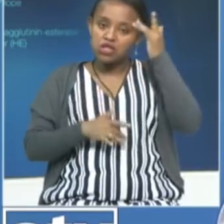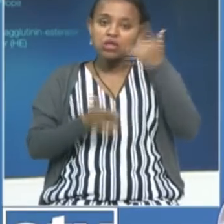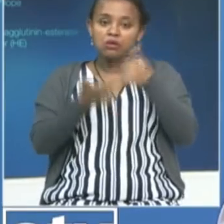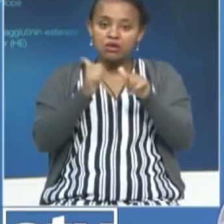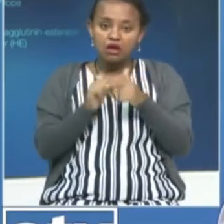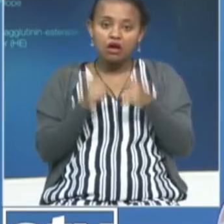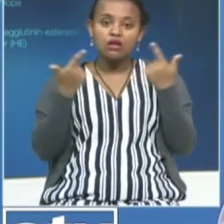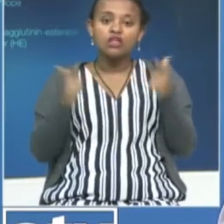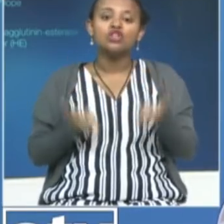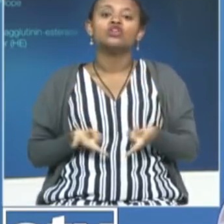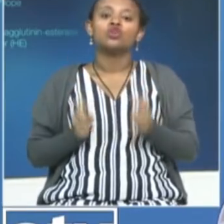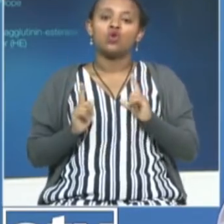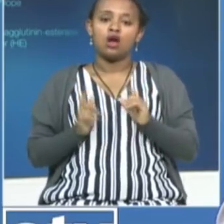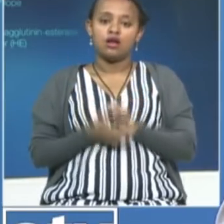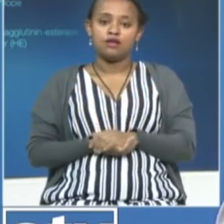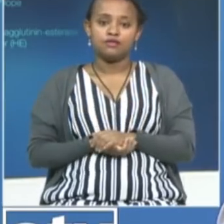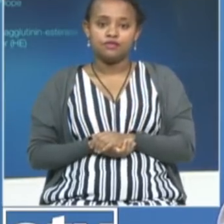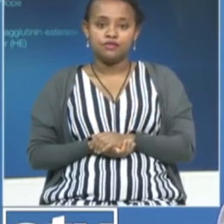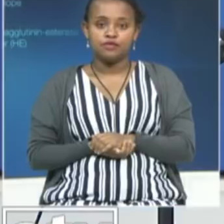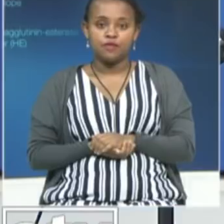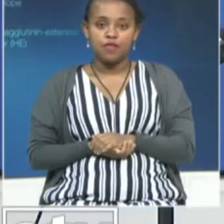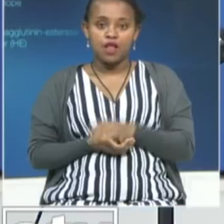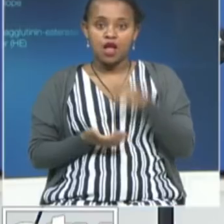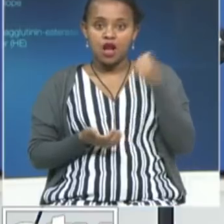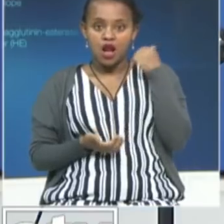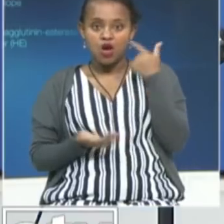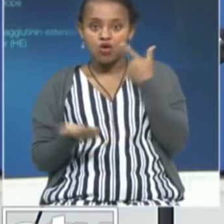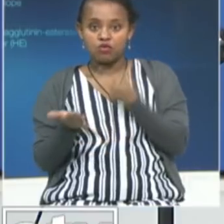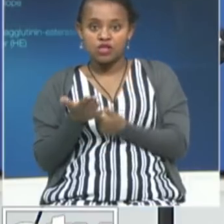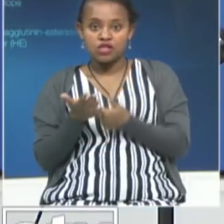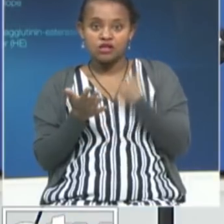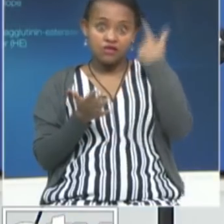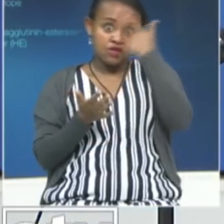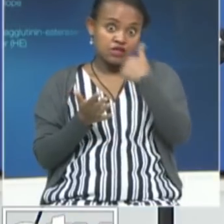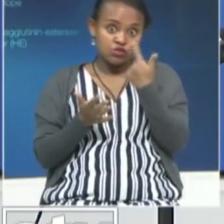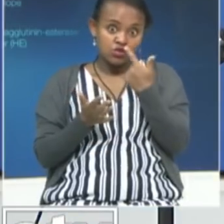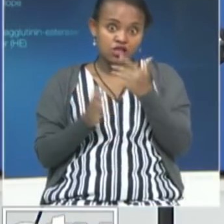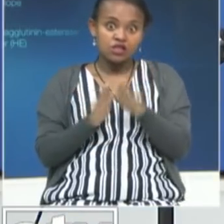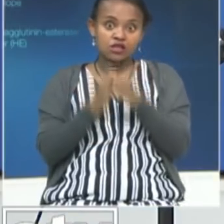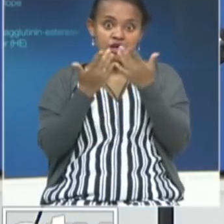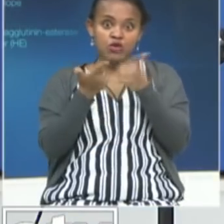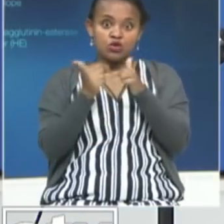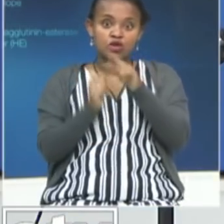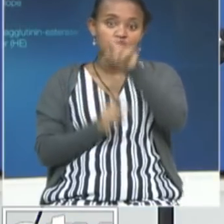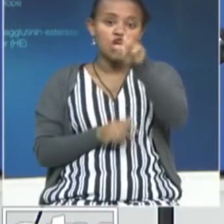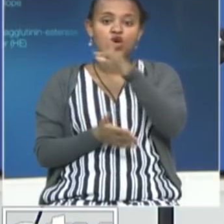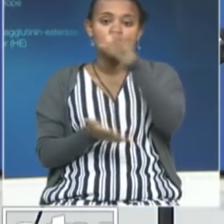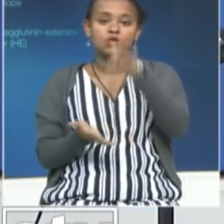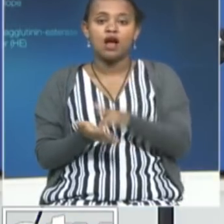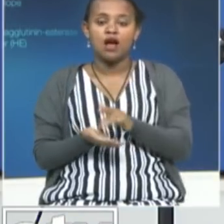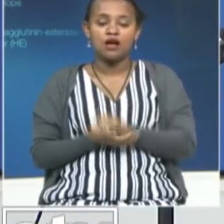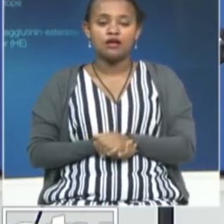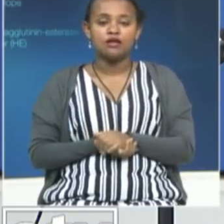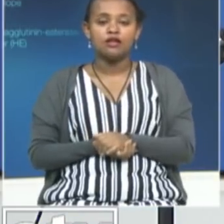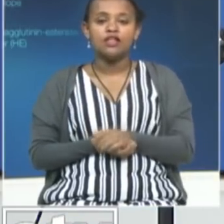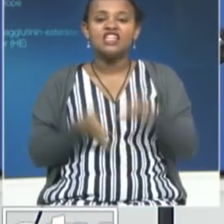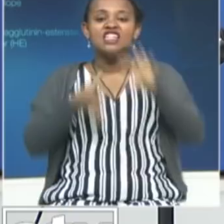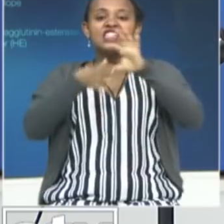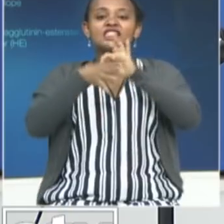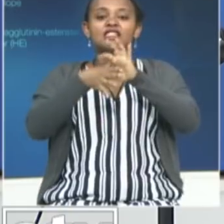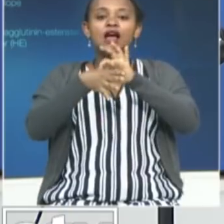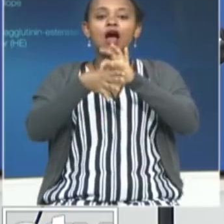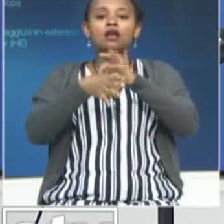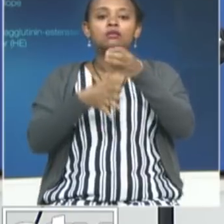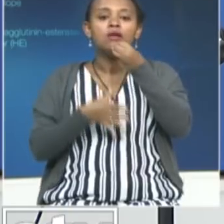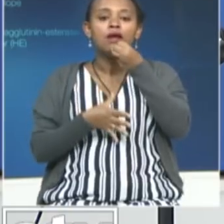እድል ይመጣል ማለት ነው። መልካም። ሌላው በዚሁ በፌስቡክ ገጽ ከመጡልን ጥያቄዎች መሀል ስጋን መብላት፣